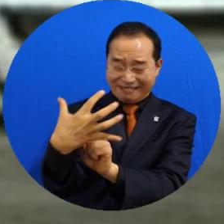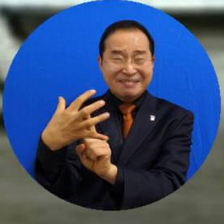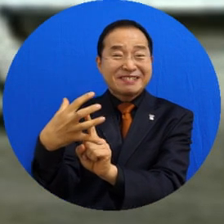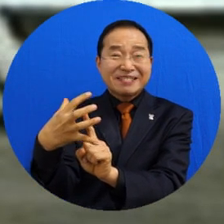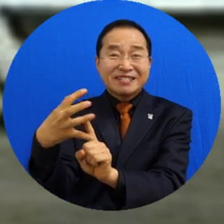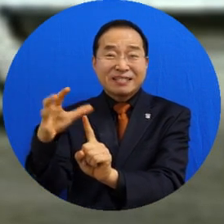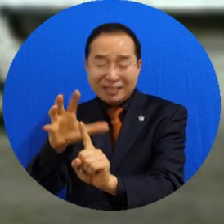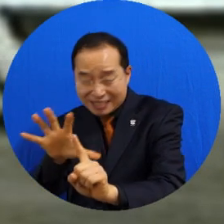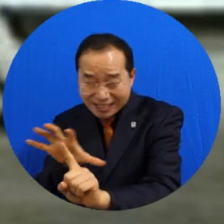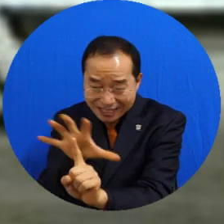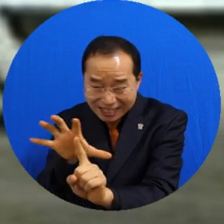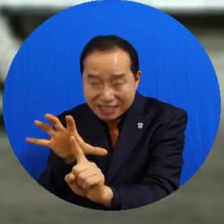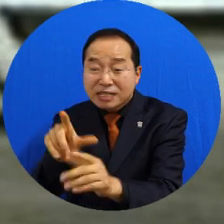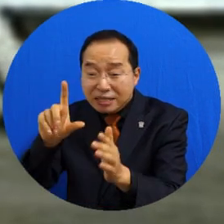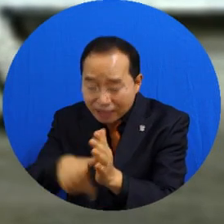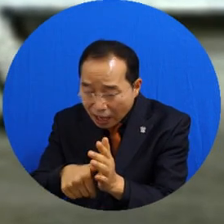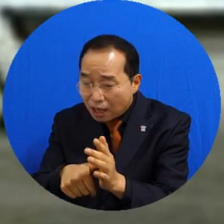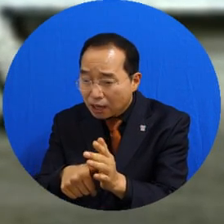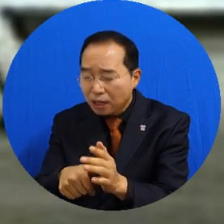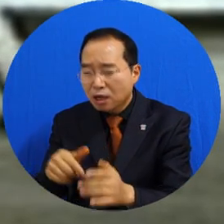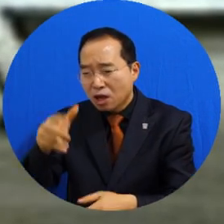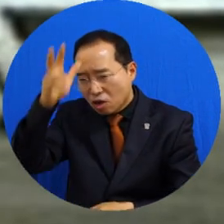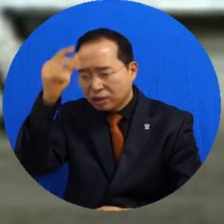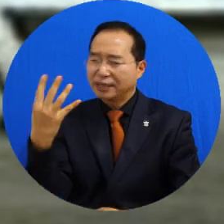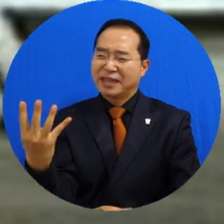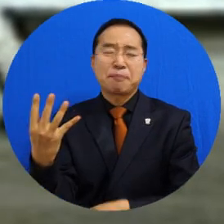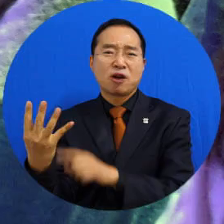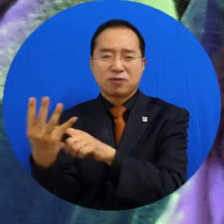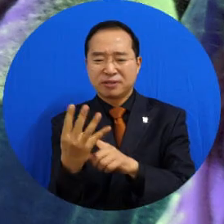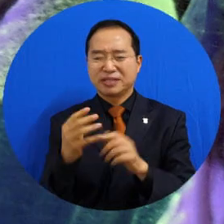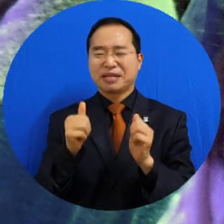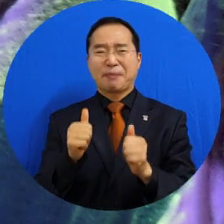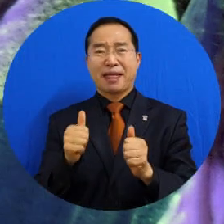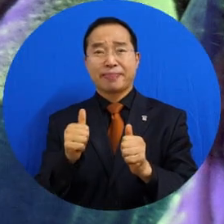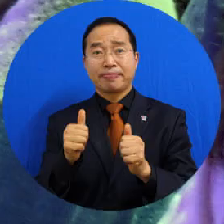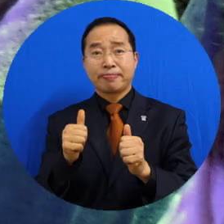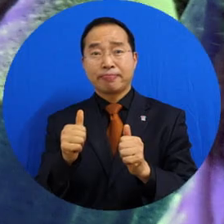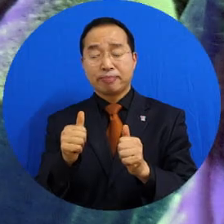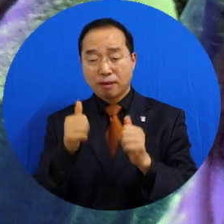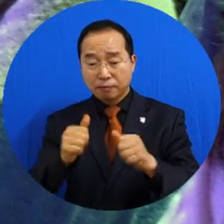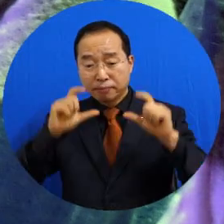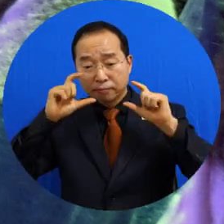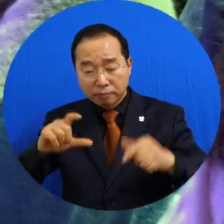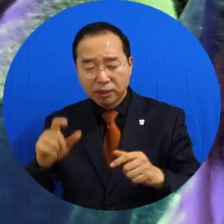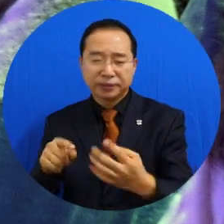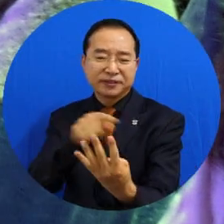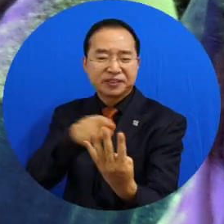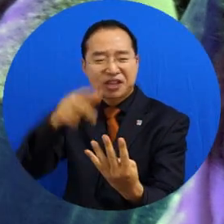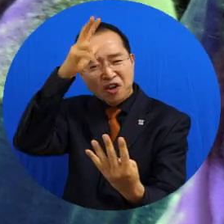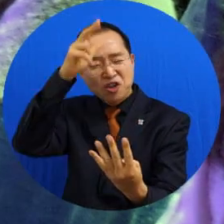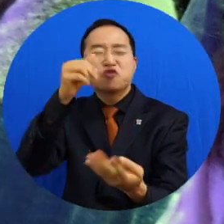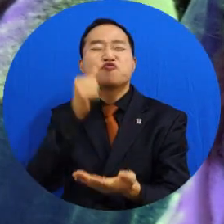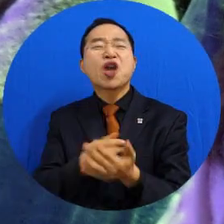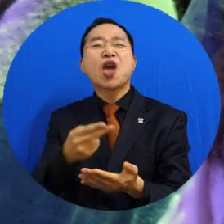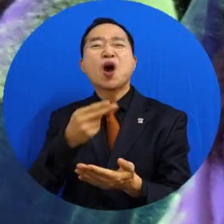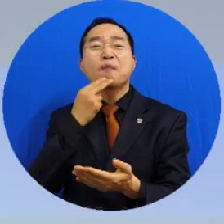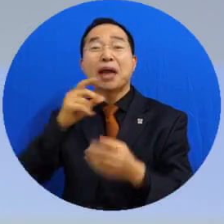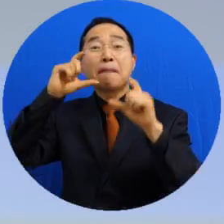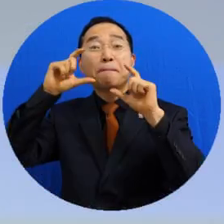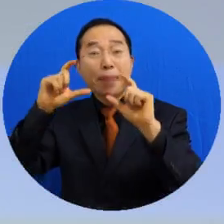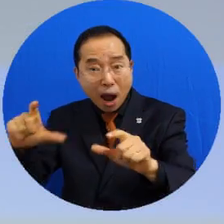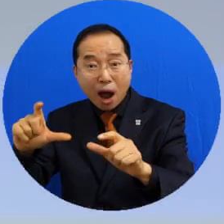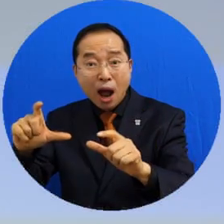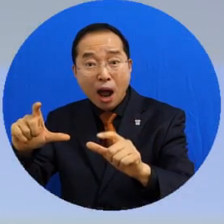경찰이 기소가 됐었는데 무죄로 다 풀려났어요. 이 4명의 경찰에게 무죄 판정을 내리고 나서 그